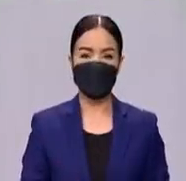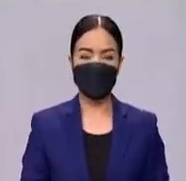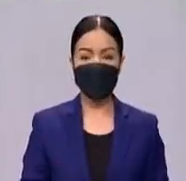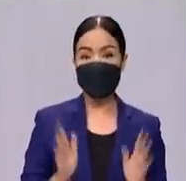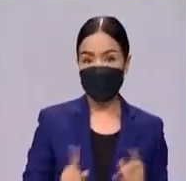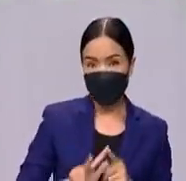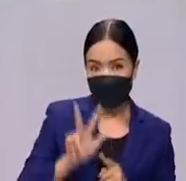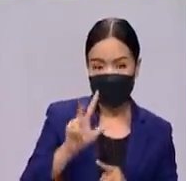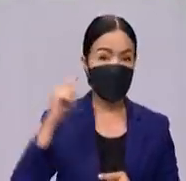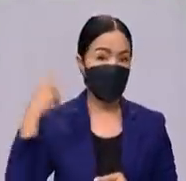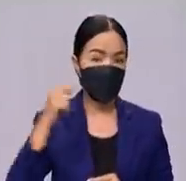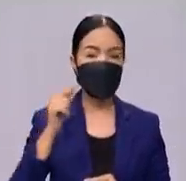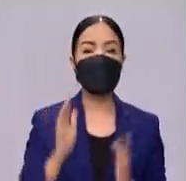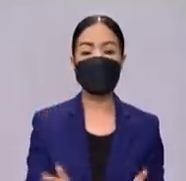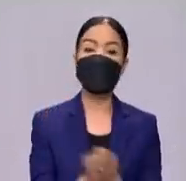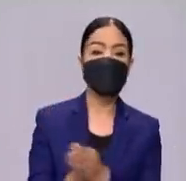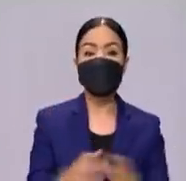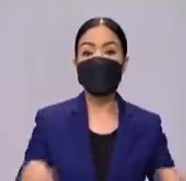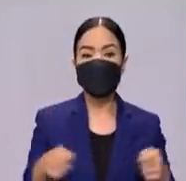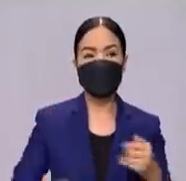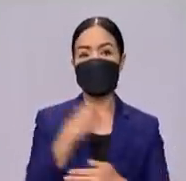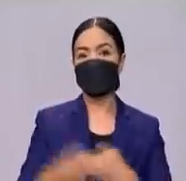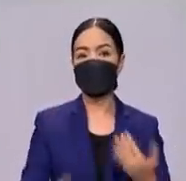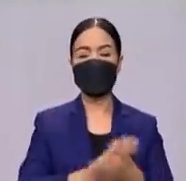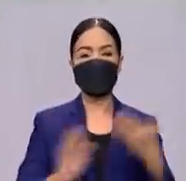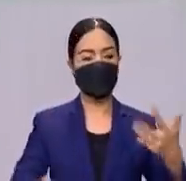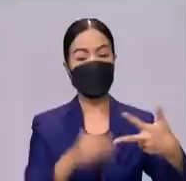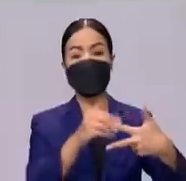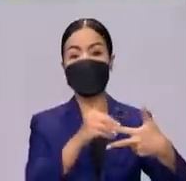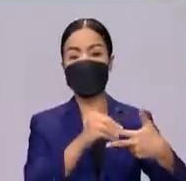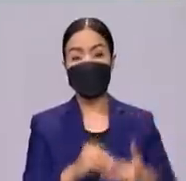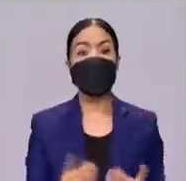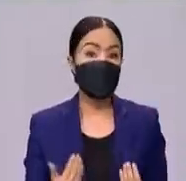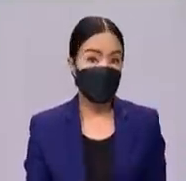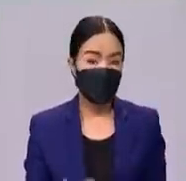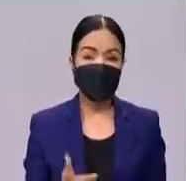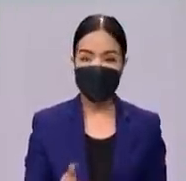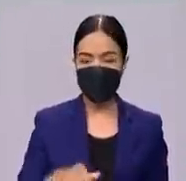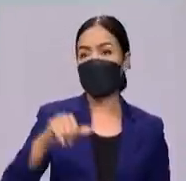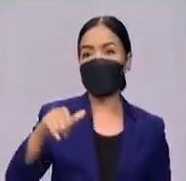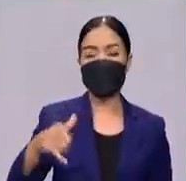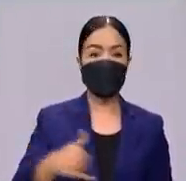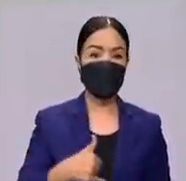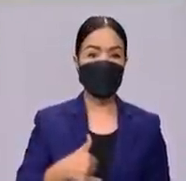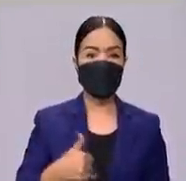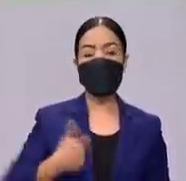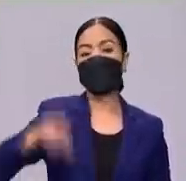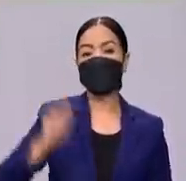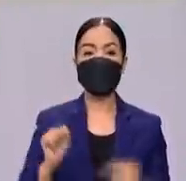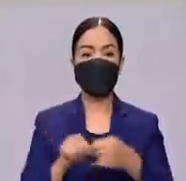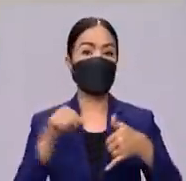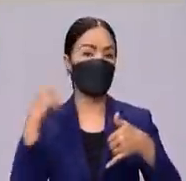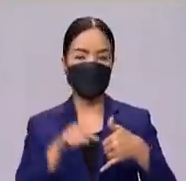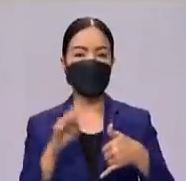างณทีเรียมแสนแม่ครัวนะคะที่คดีสิ้นสุดไปแล้วตั้งแต่ชั้นศาลอุทธรณ์แม้วันนี้นะคะไม่ต้องมีคำพิพากษาสำหรับตัวเธอนะคะ